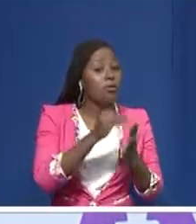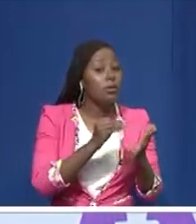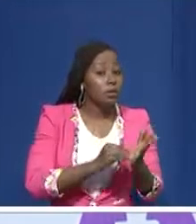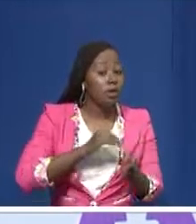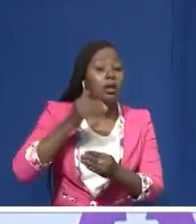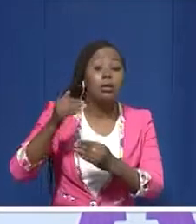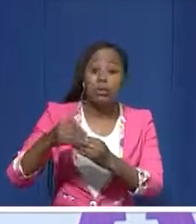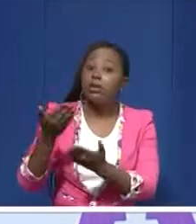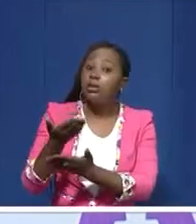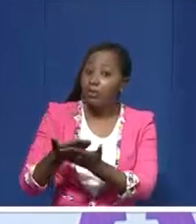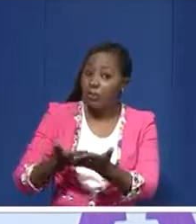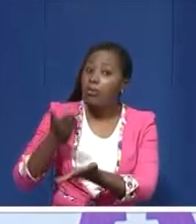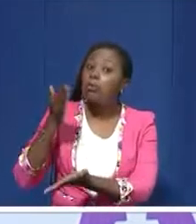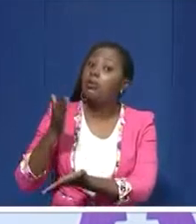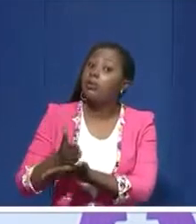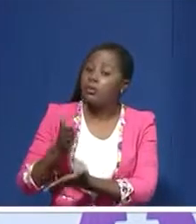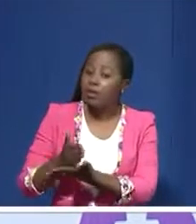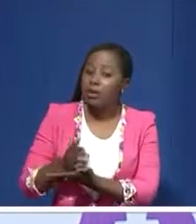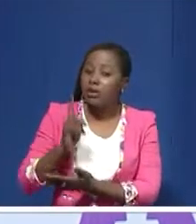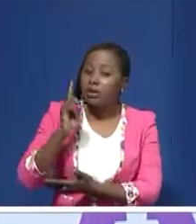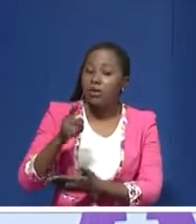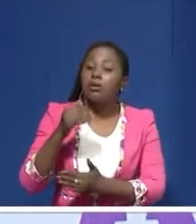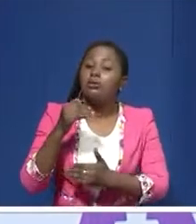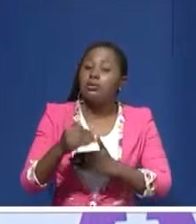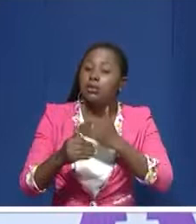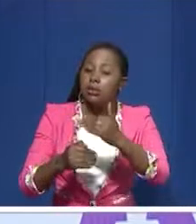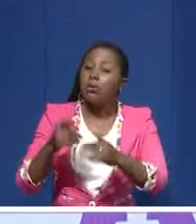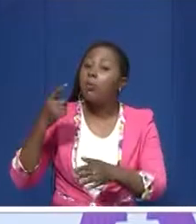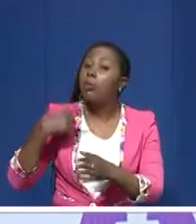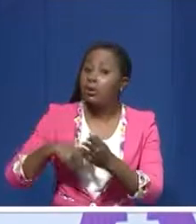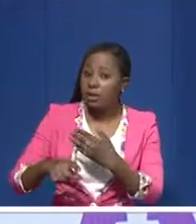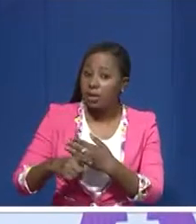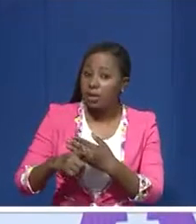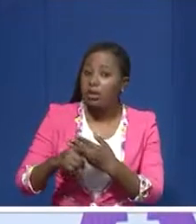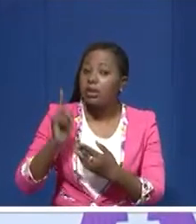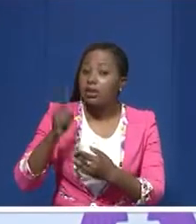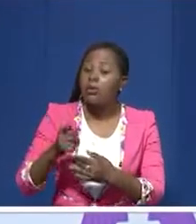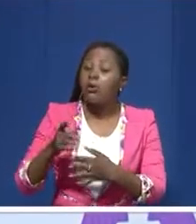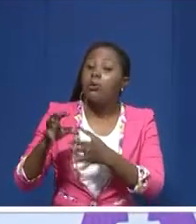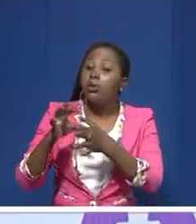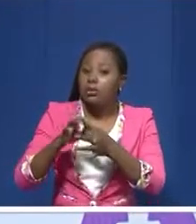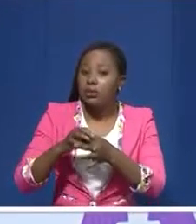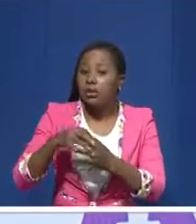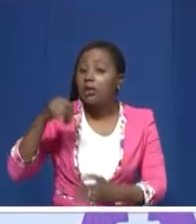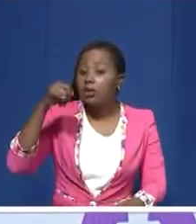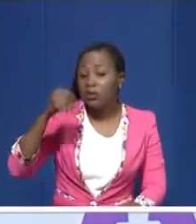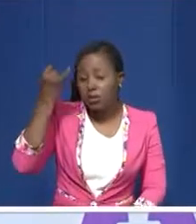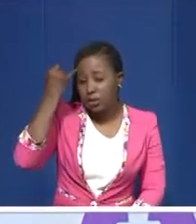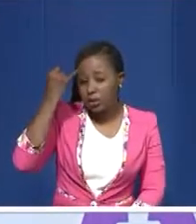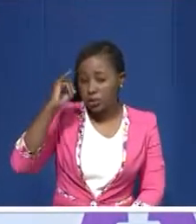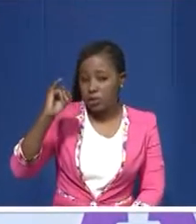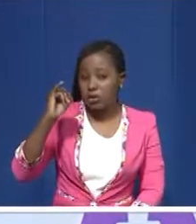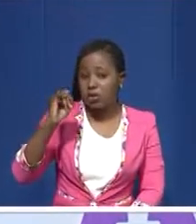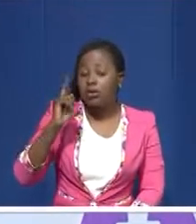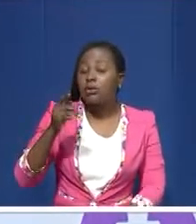na kurejesha fomu kukamilika, kutakuwa na mchakato wa ndani utaohusisha kula za maoni,